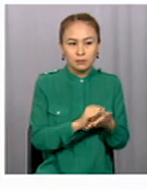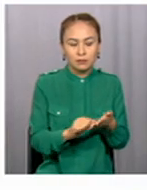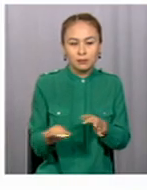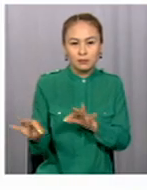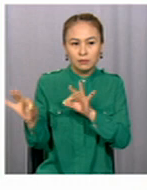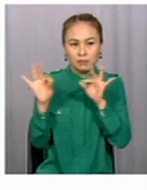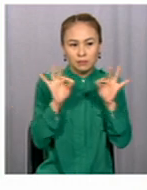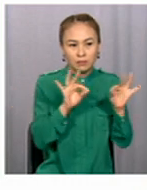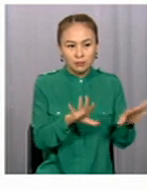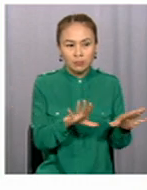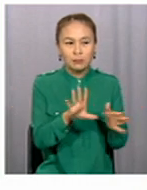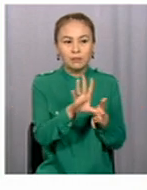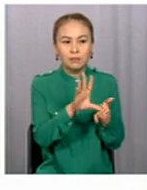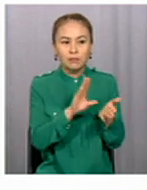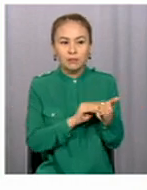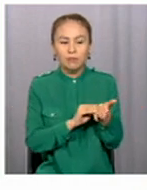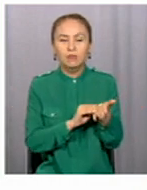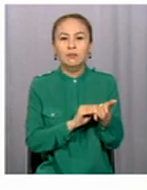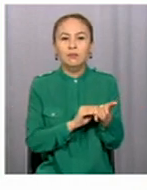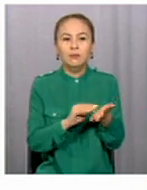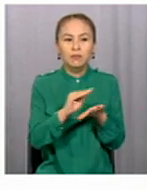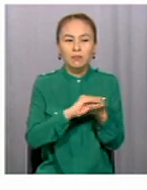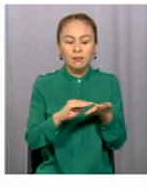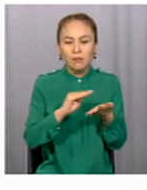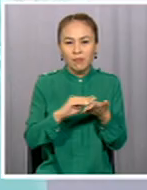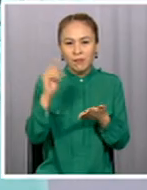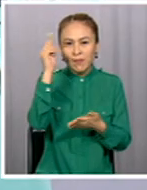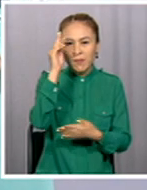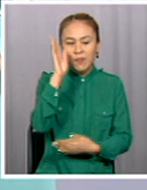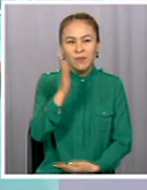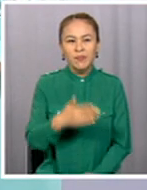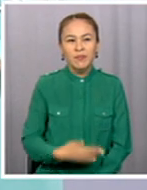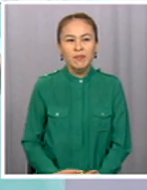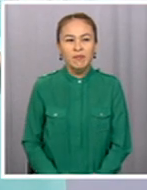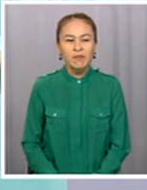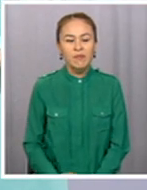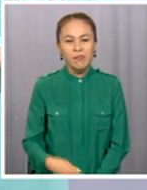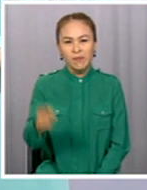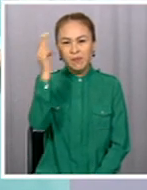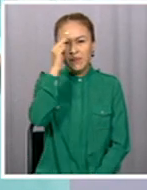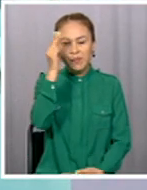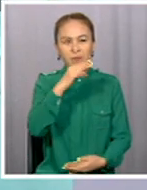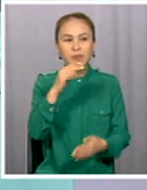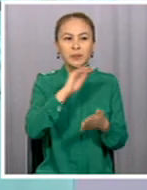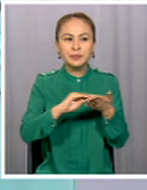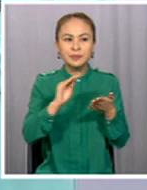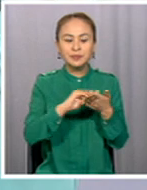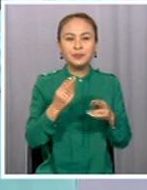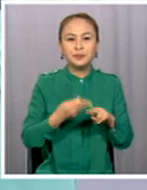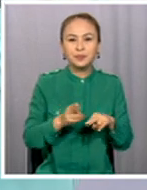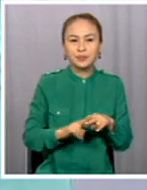алуды, көшіруді және қоюды үйренесің. Мәтіндік редактор дегеніміз не?